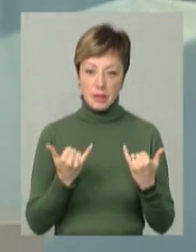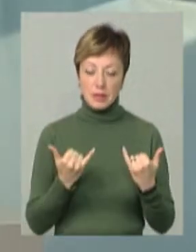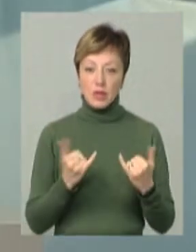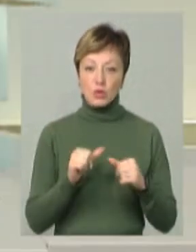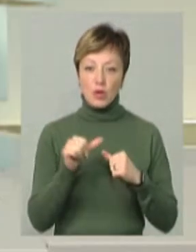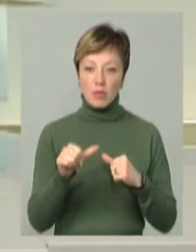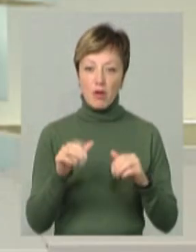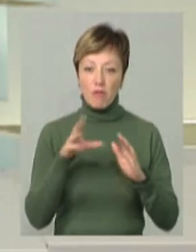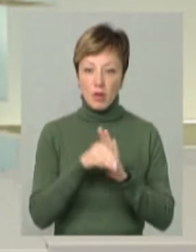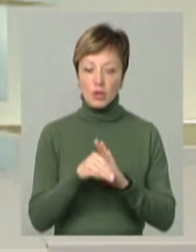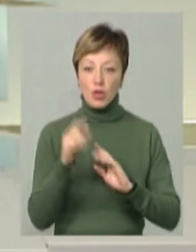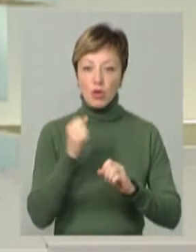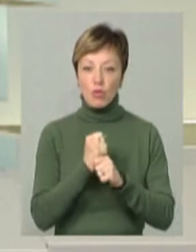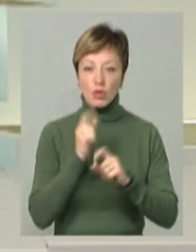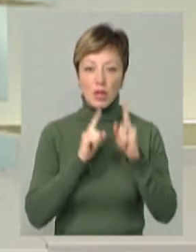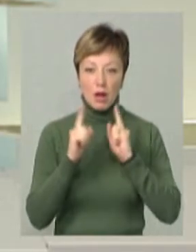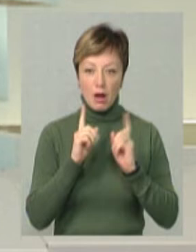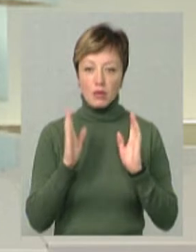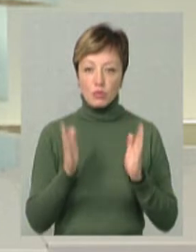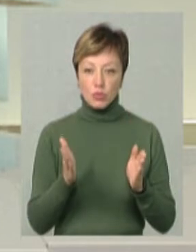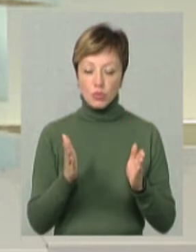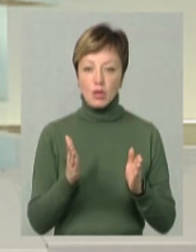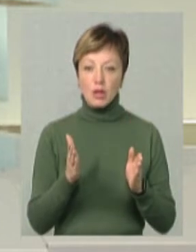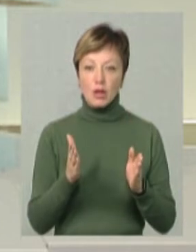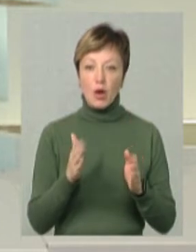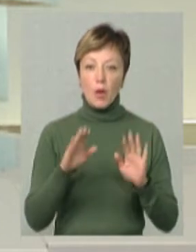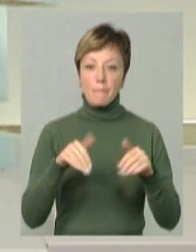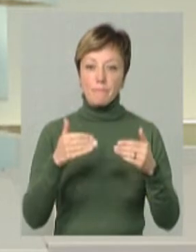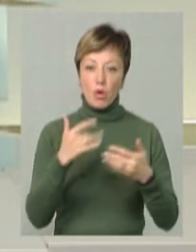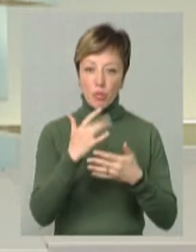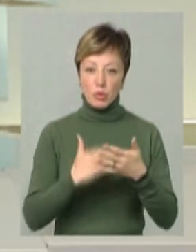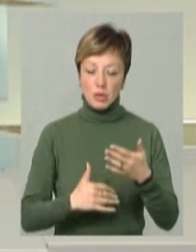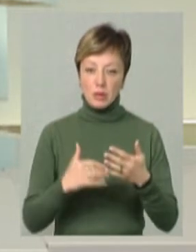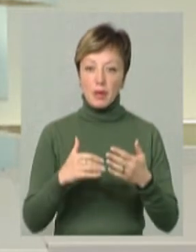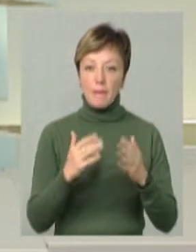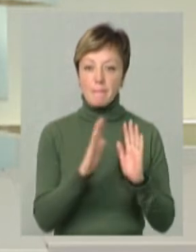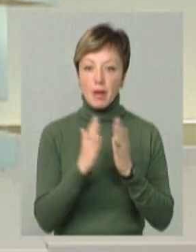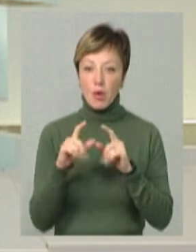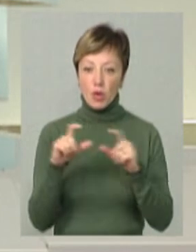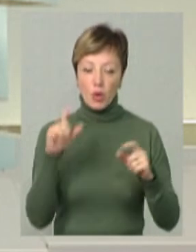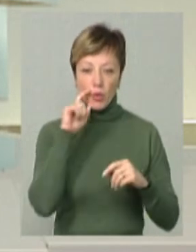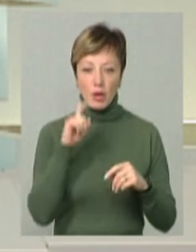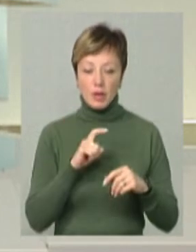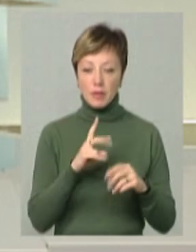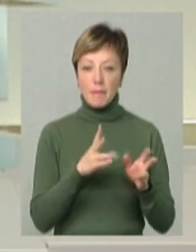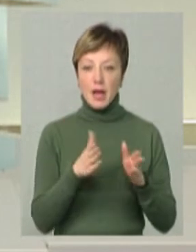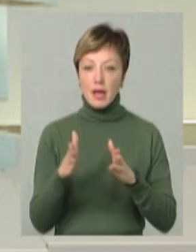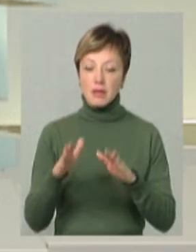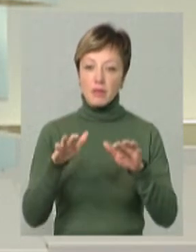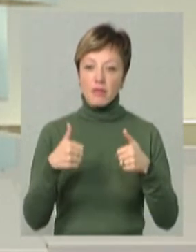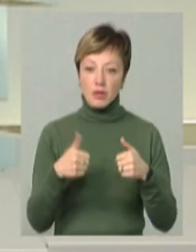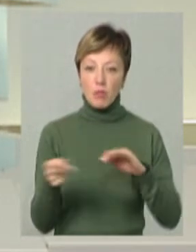і, зокрема, у межах роботи ради будуть напрацьовані пропозиції для бібліотек України та механізми